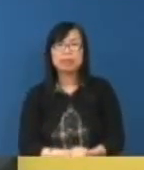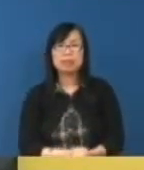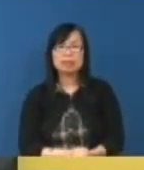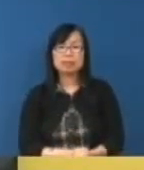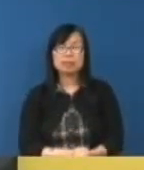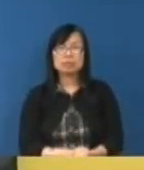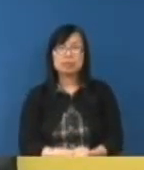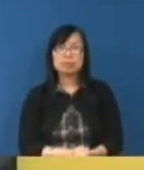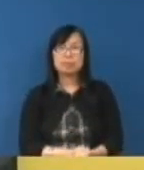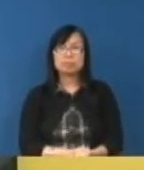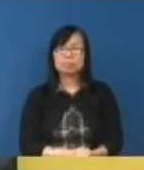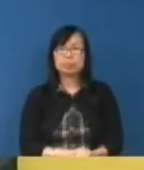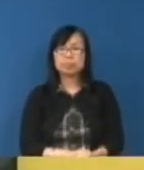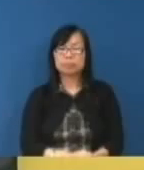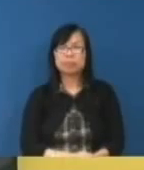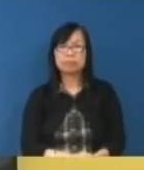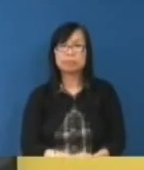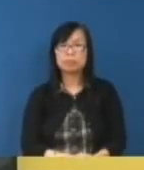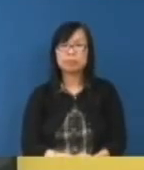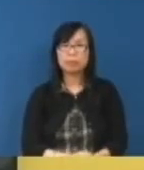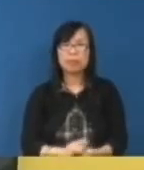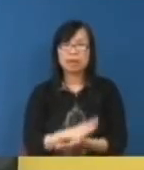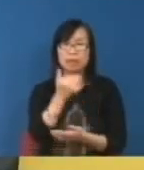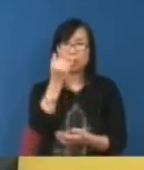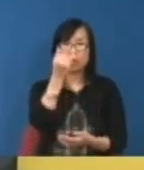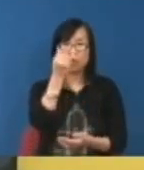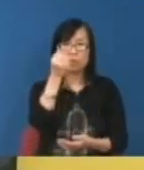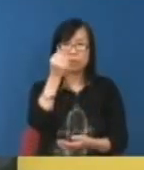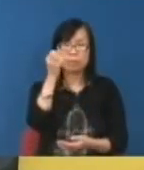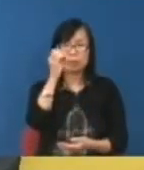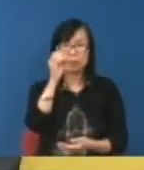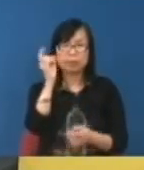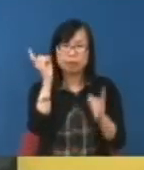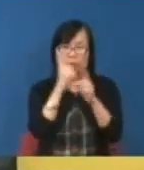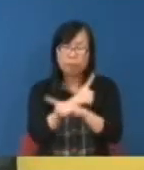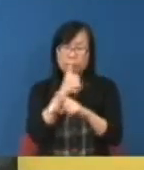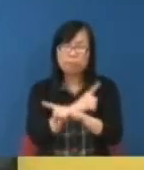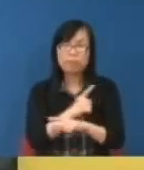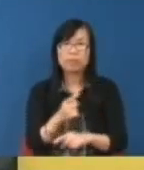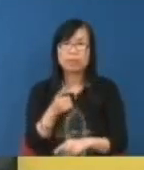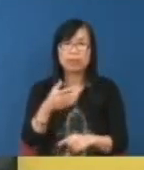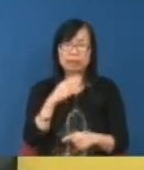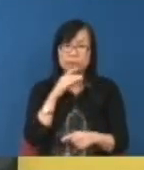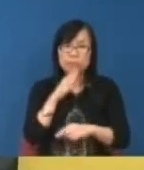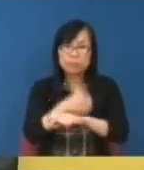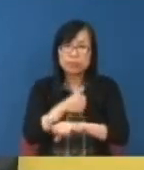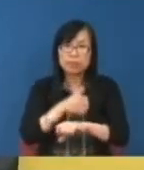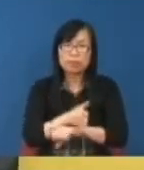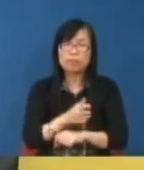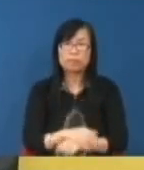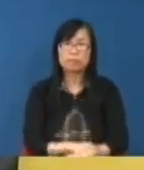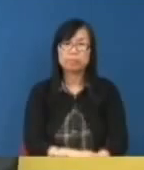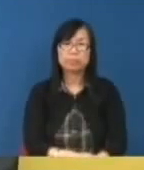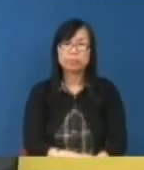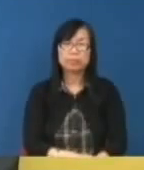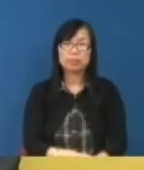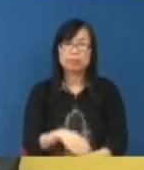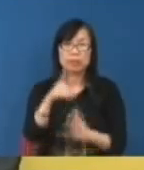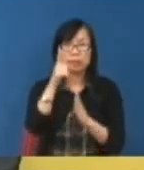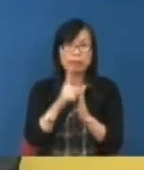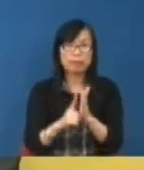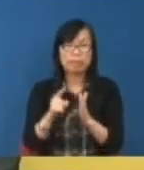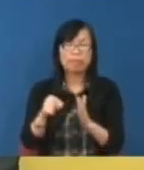整由佢六十年代嚟香港一路有一個即係社會位階嘅問題，佢係非常之低下